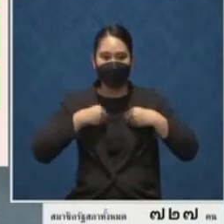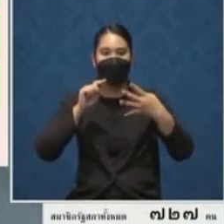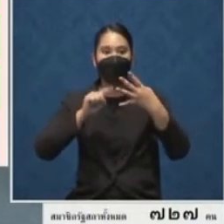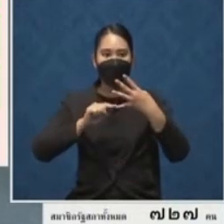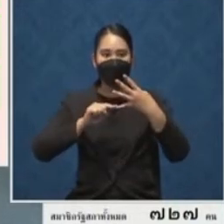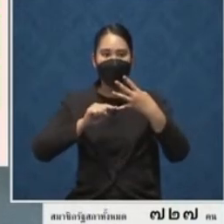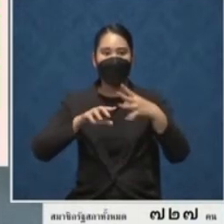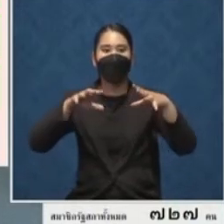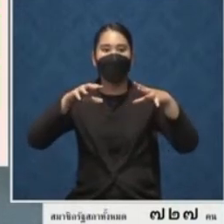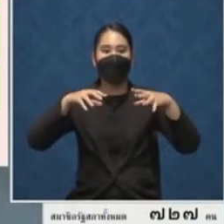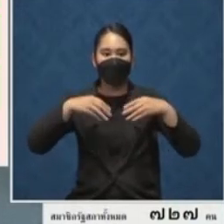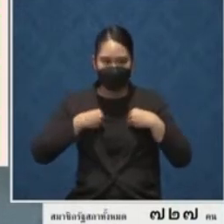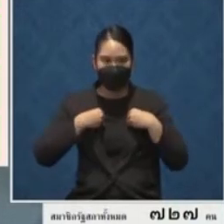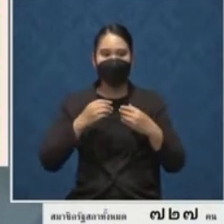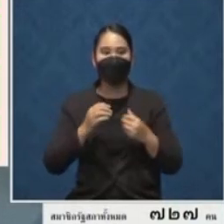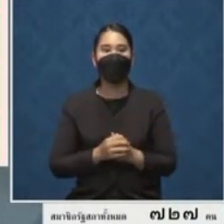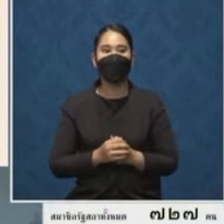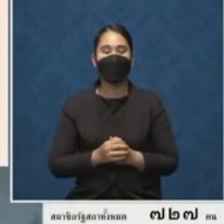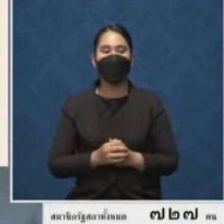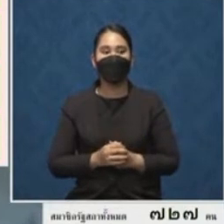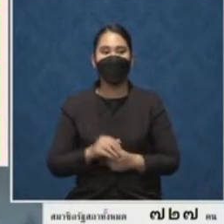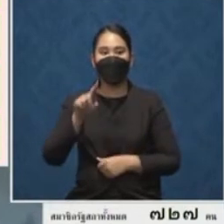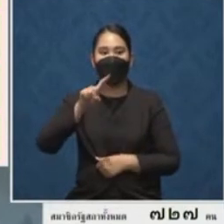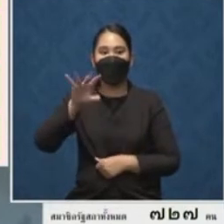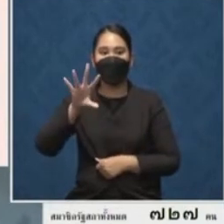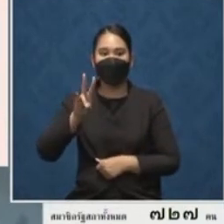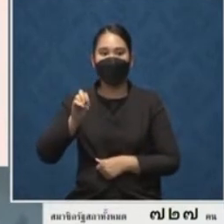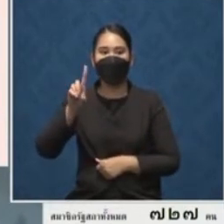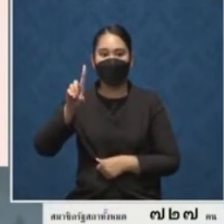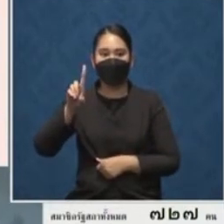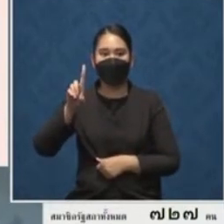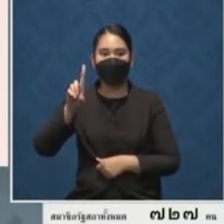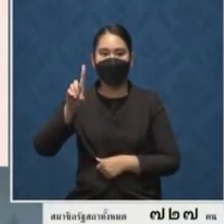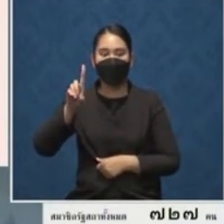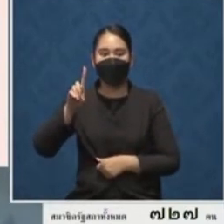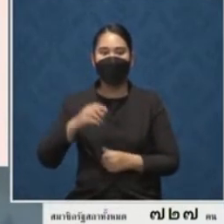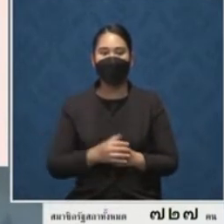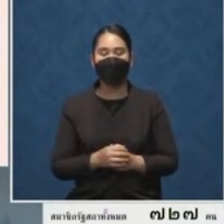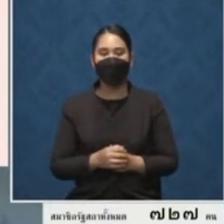4รับหลักการครับ 171นายณัฐวุฒิประเสริฐสุวรรณ